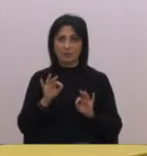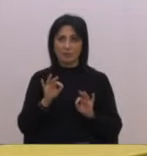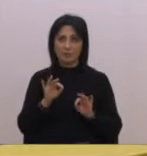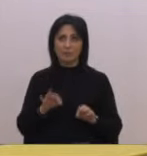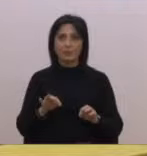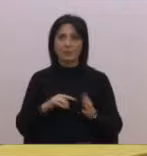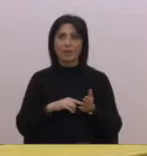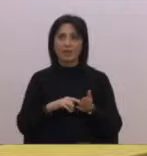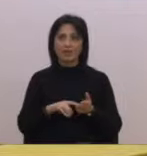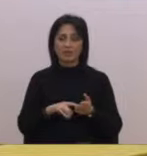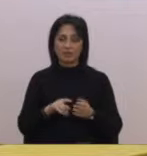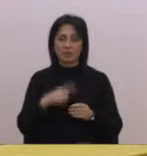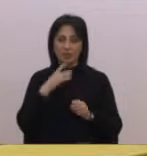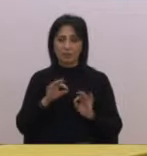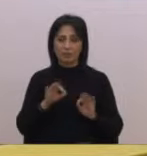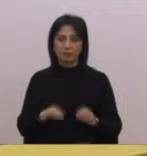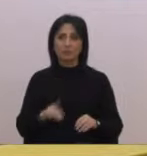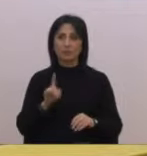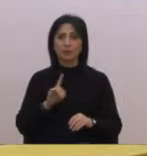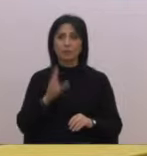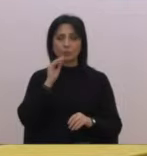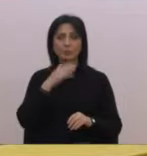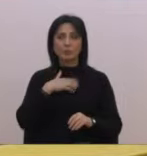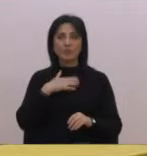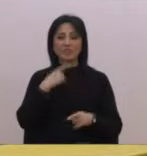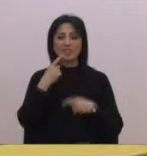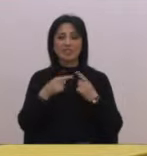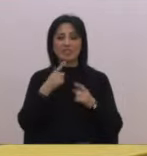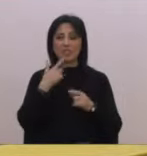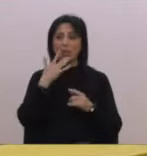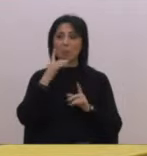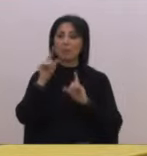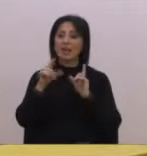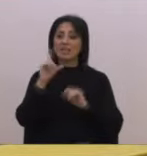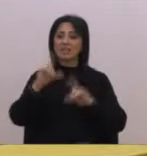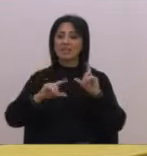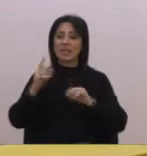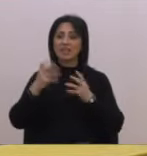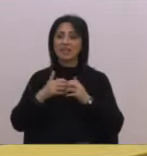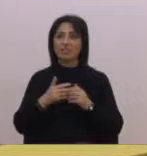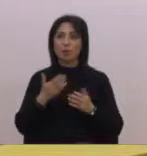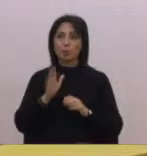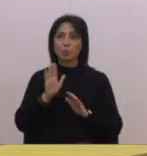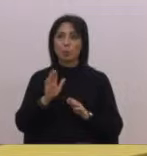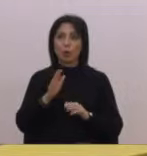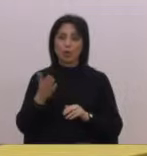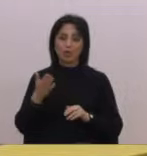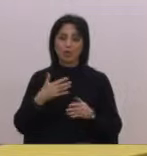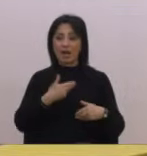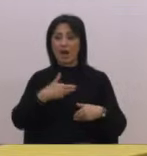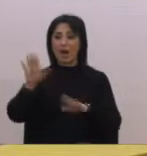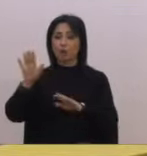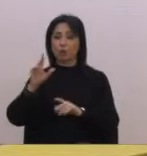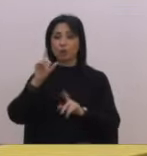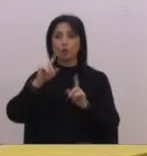amas hazi gausa da arnișna, rom, rodesat ce nici pe migrațiile, statistica ze, tu iuhele holot gasul mosahleuba, zogi